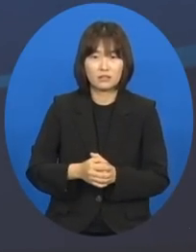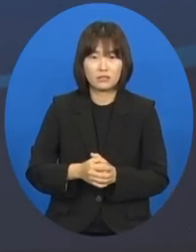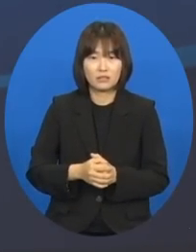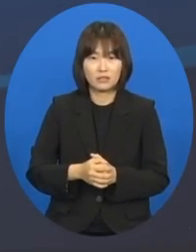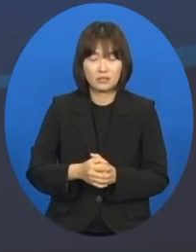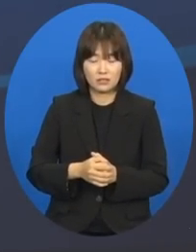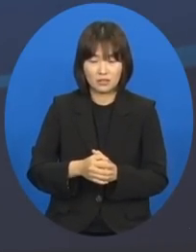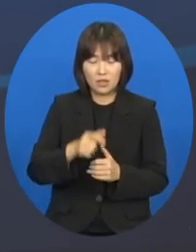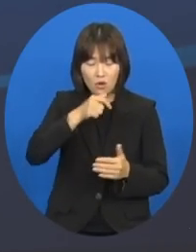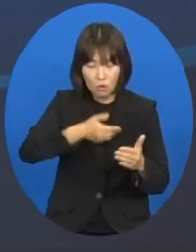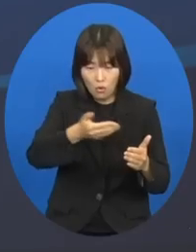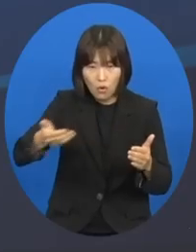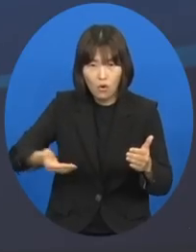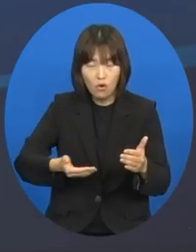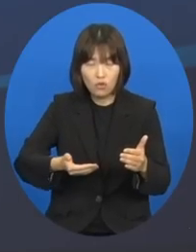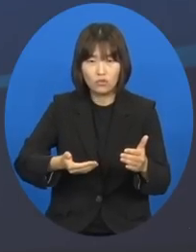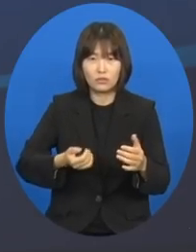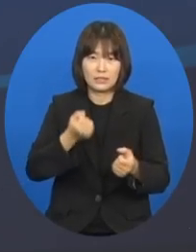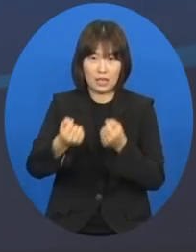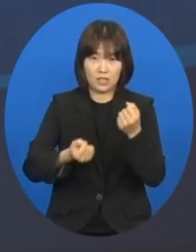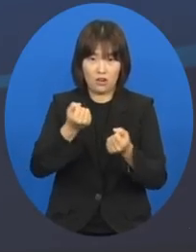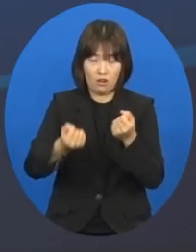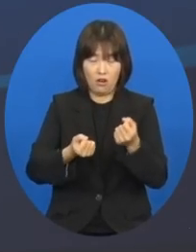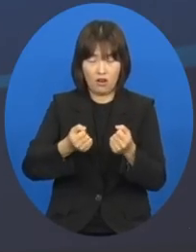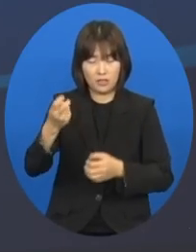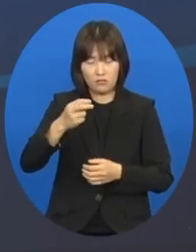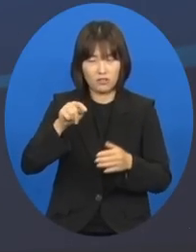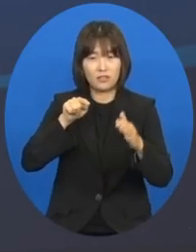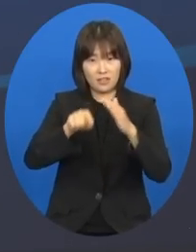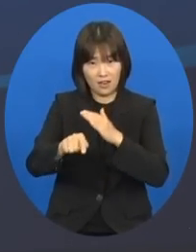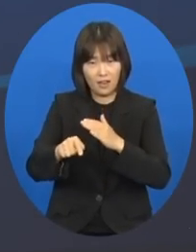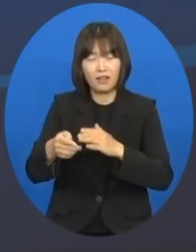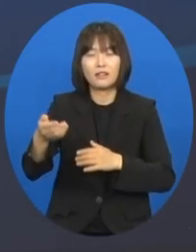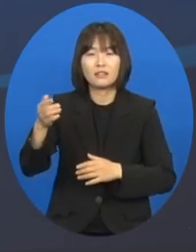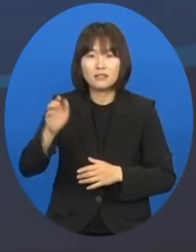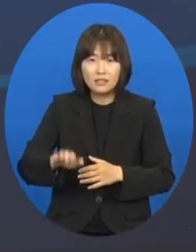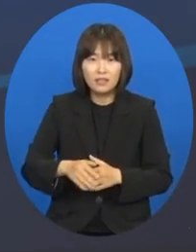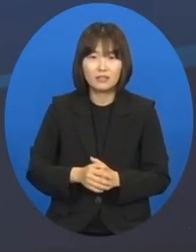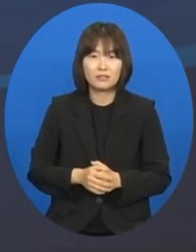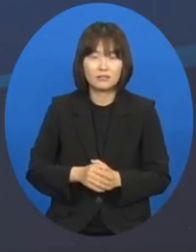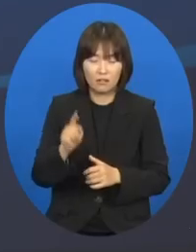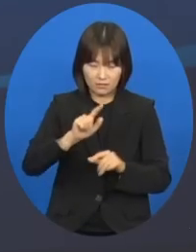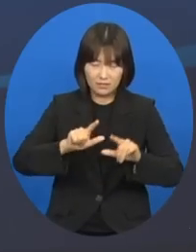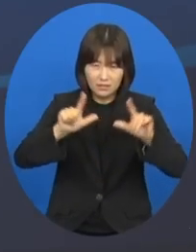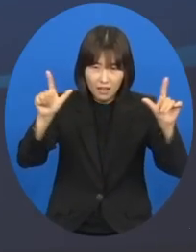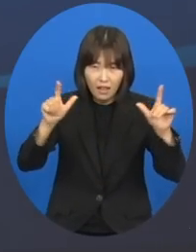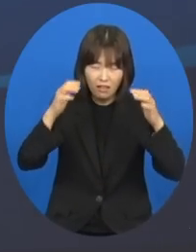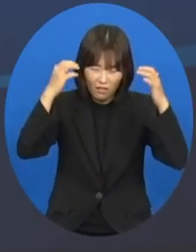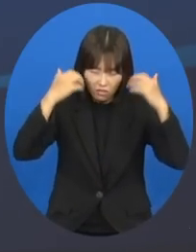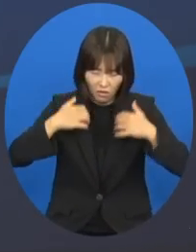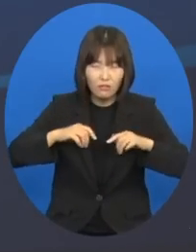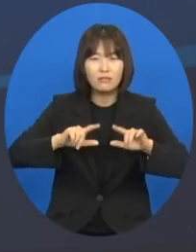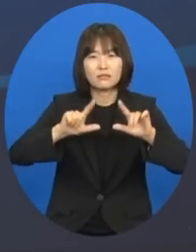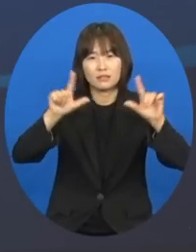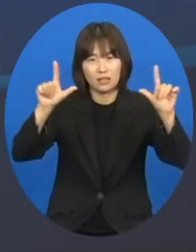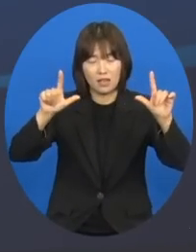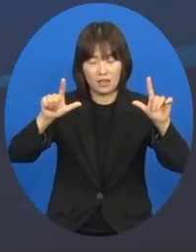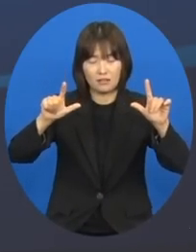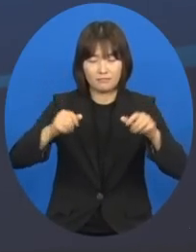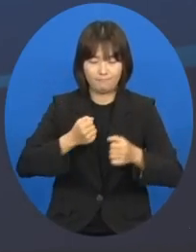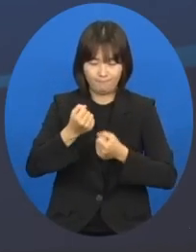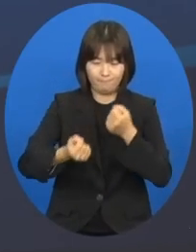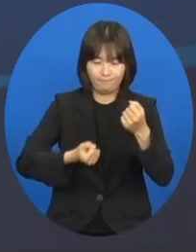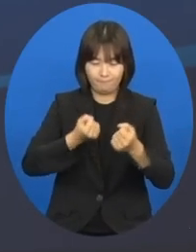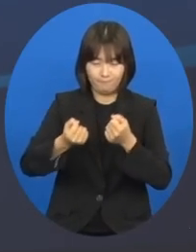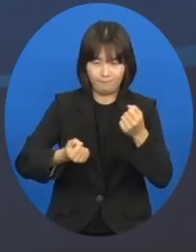자전거를 자주 타러 갔었는데 한번은 자전거를 타고 굉장히 더운 날이었습니다 1시간을 이렇게 쭉 돌고